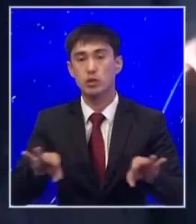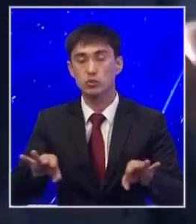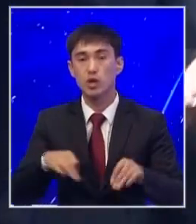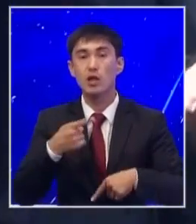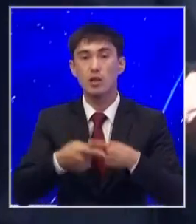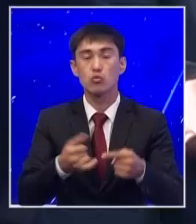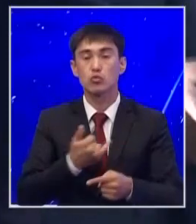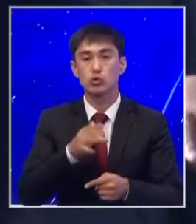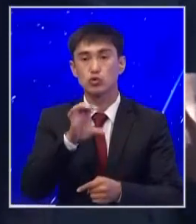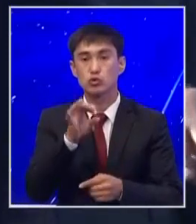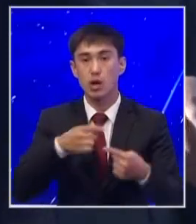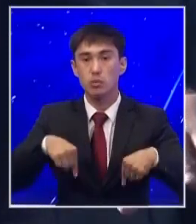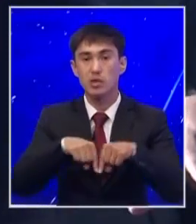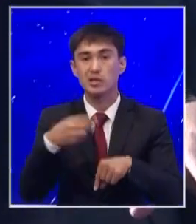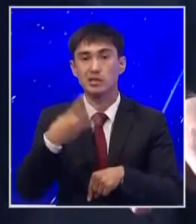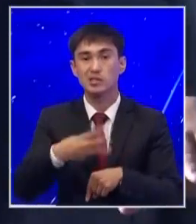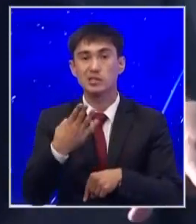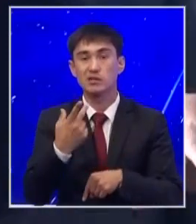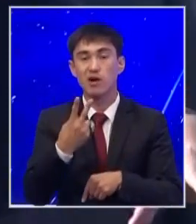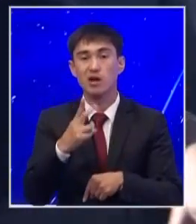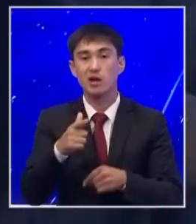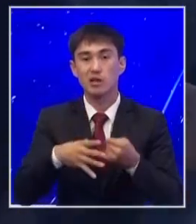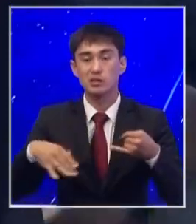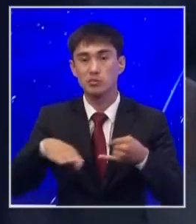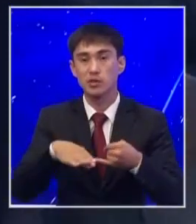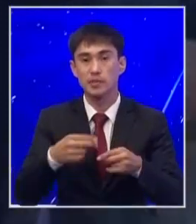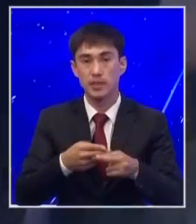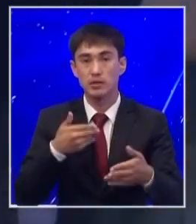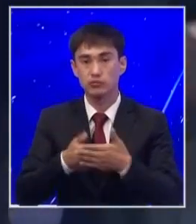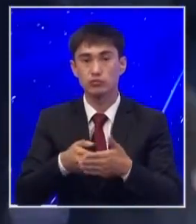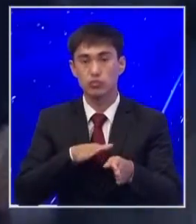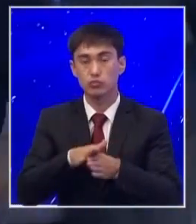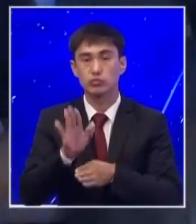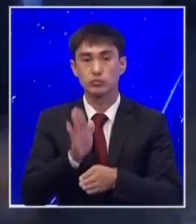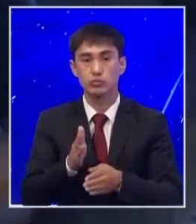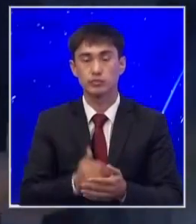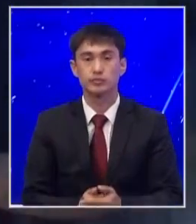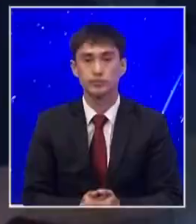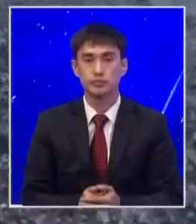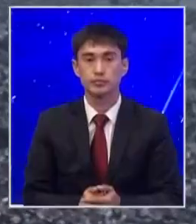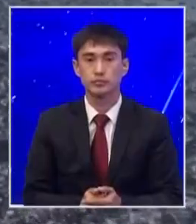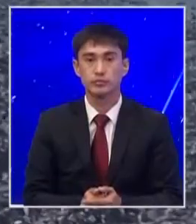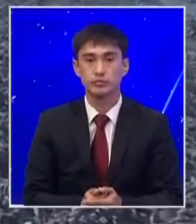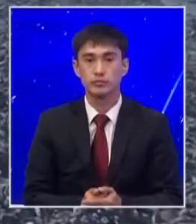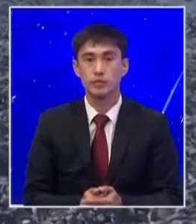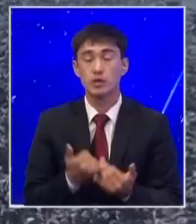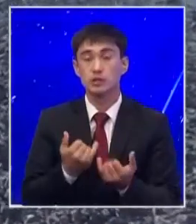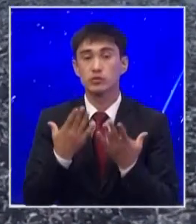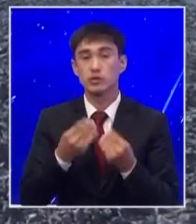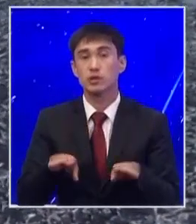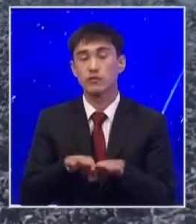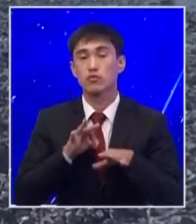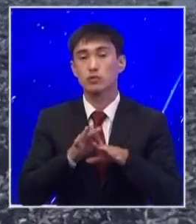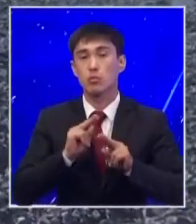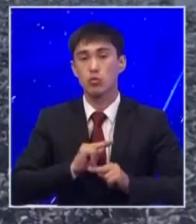там у нас социальный объект на 35 гектаров, который больница, он бәрін сөйлейді на пороге. На сегодня также